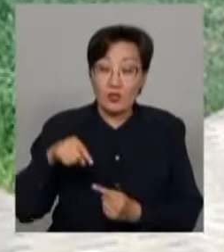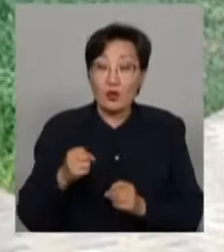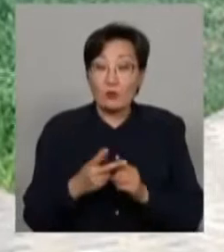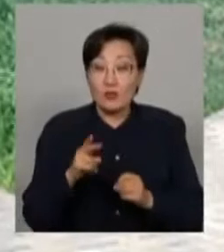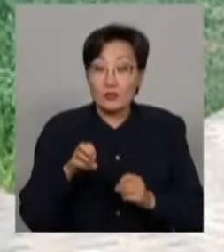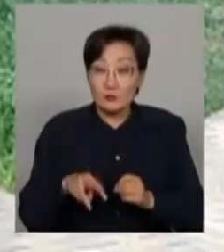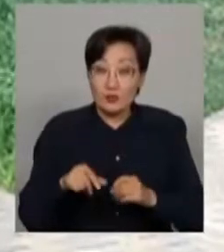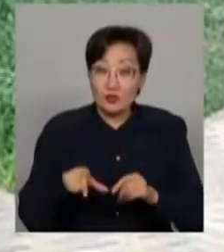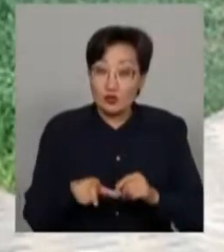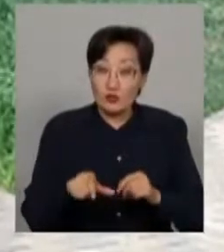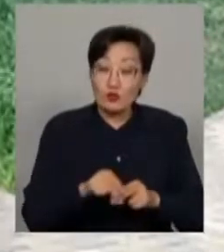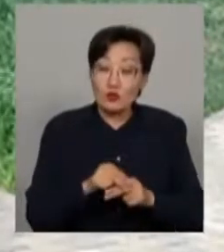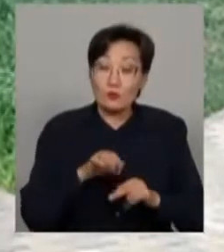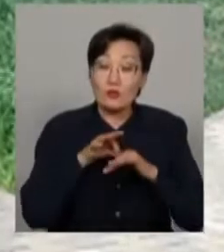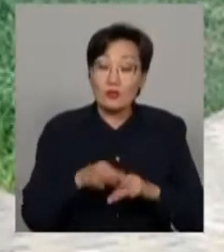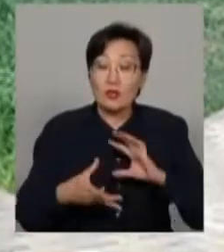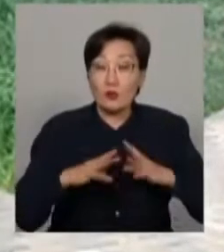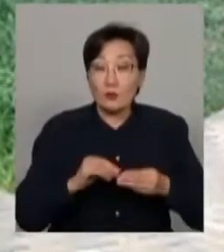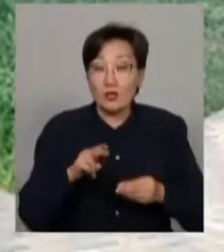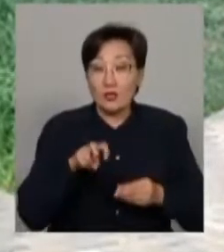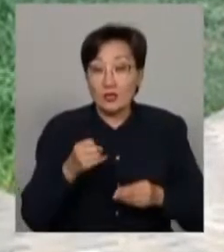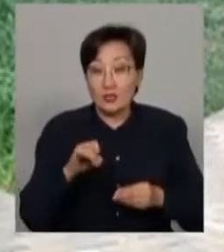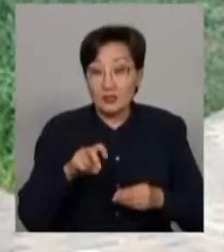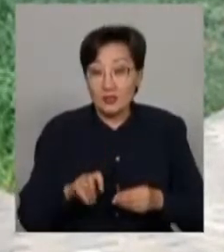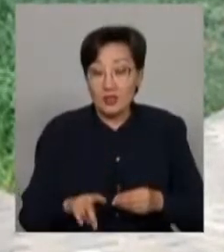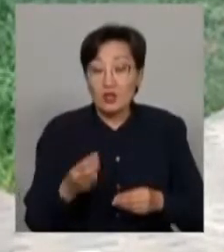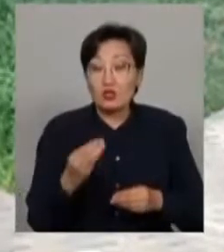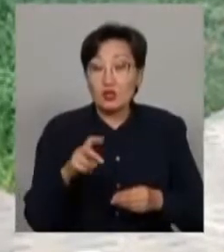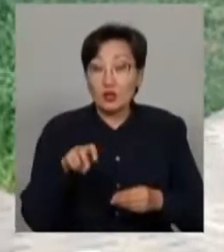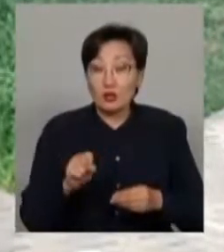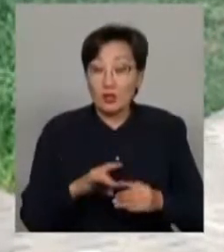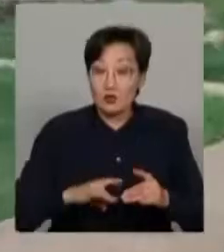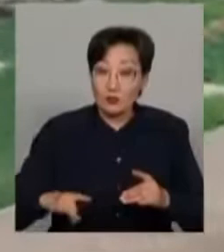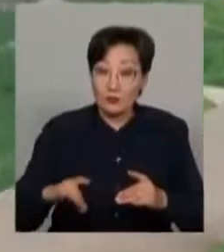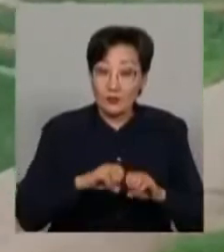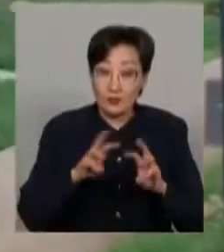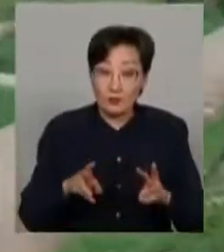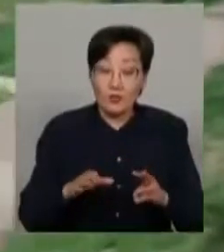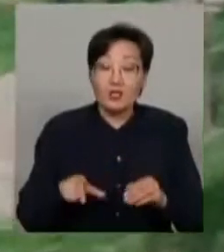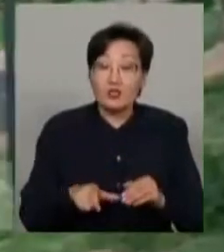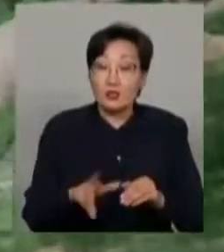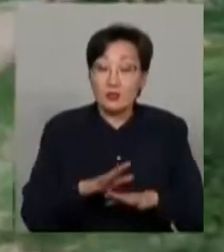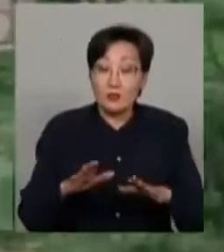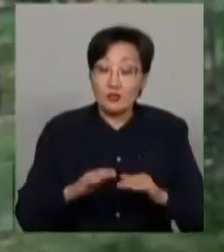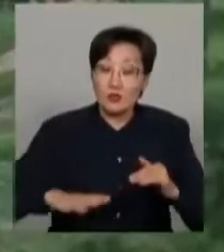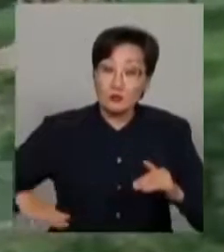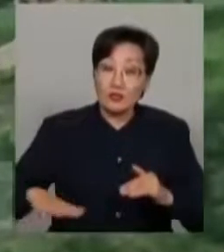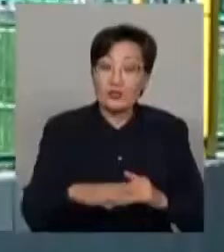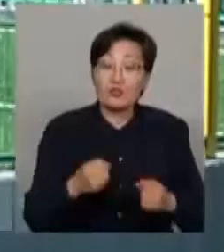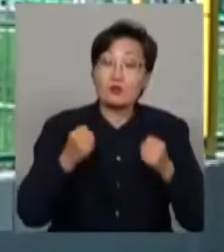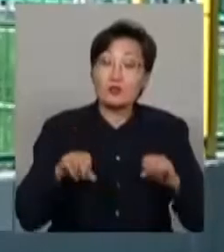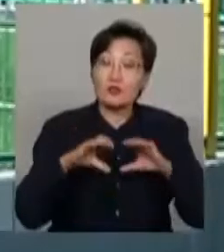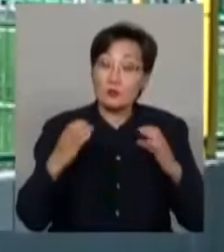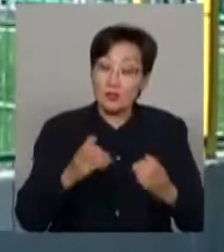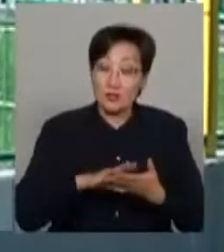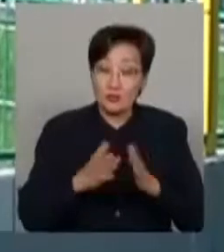шақырым жолға жөндеу жүргізілді. Жалпы Қарағайлы, Қарғалы мен Шұғыла шағын аудандары қамтылады. Жолған емес алаңқайлар мен спорт алаңдарының да